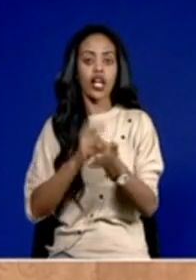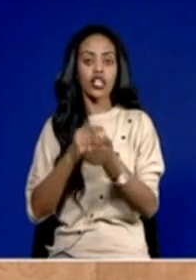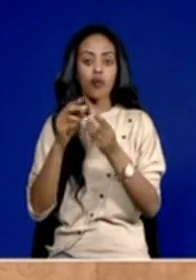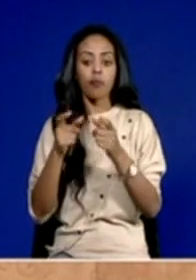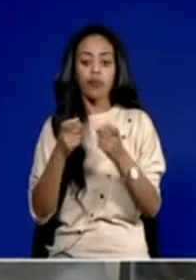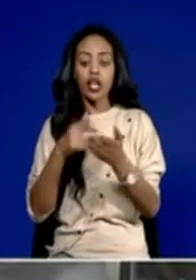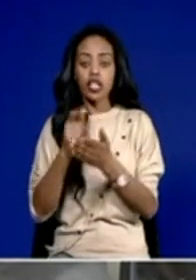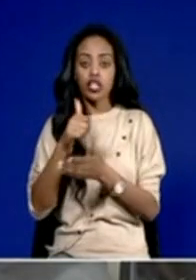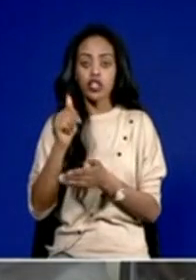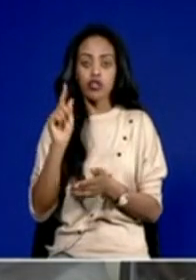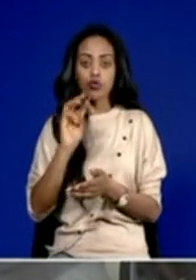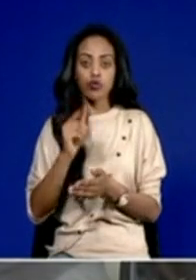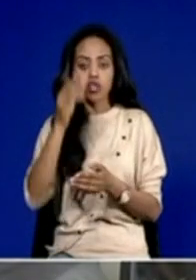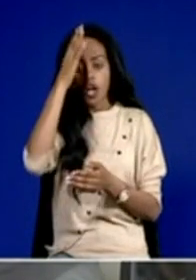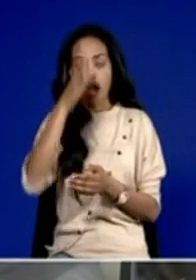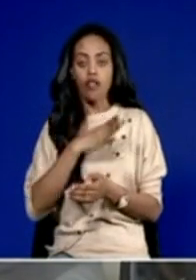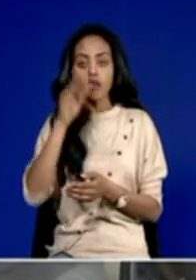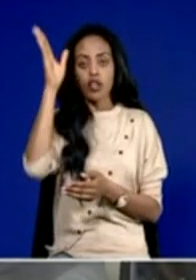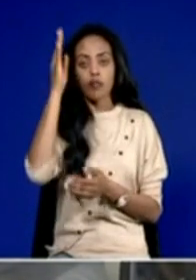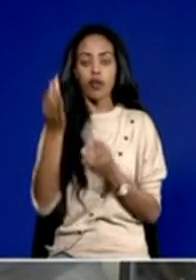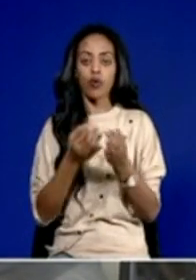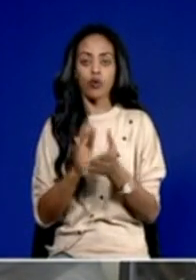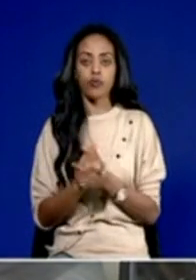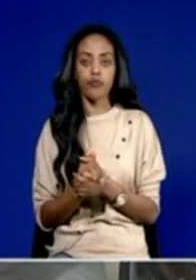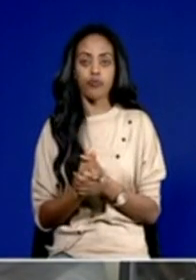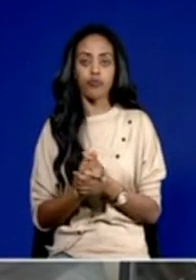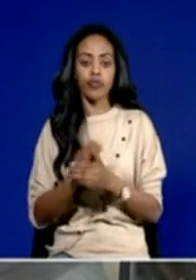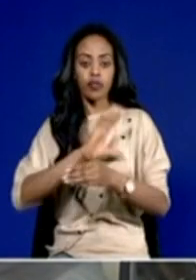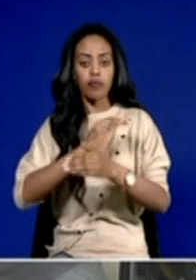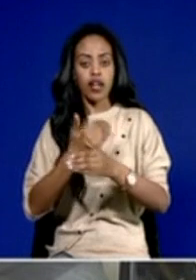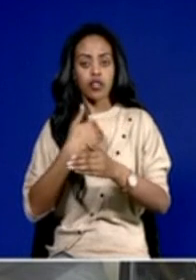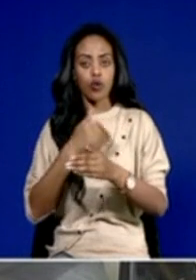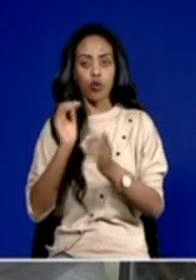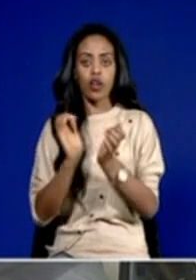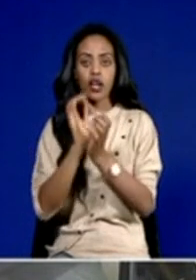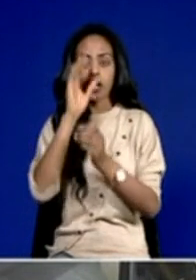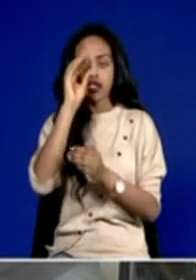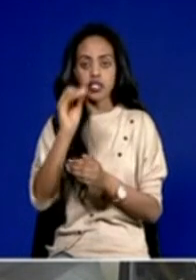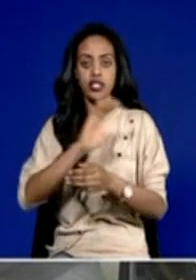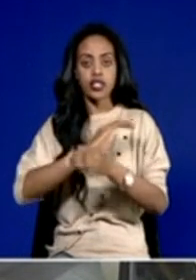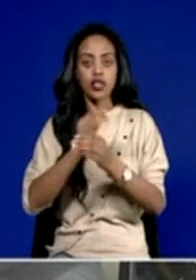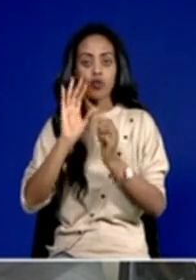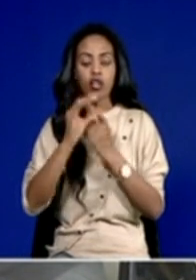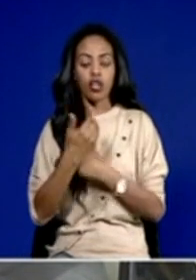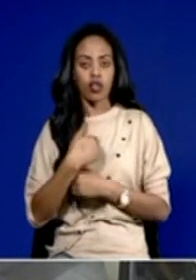እቲ ኢንስቲትዩት ኣይተ ግርማይ ሃይሉ ይገልፁ ብቕዓት ዘለዎ ሓይሊ ሰብ ዕዳጋ ናይ ዘይምርካብ ኩነታት ኣሎ